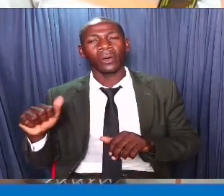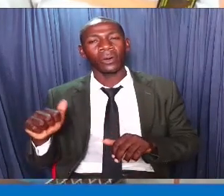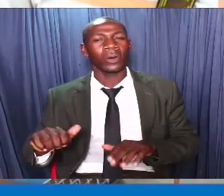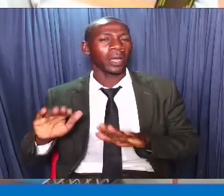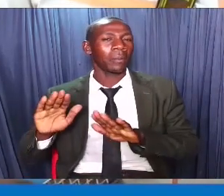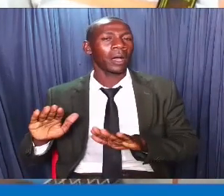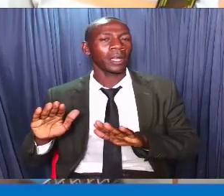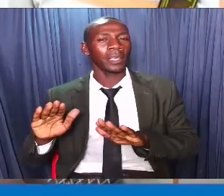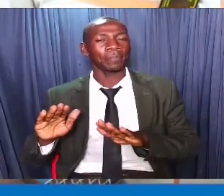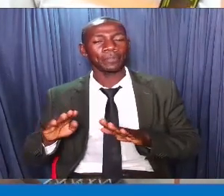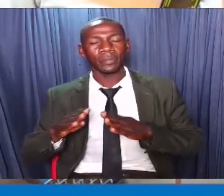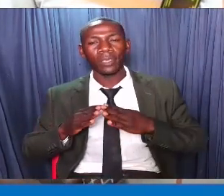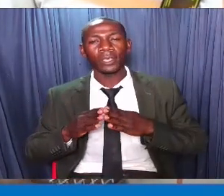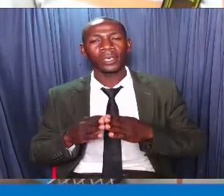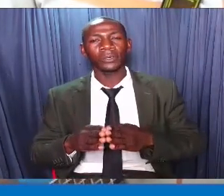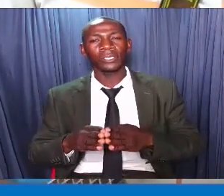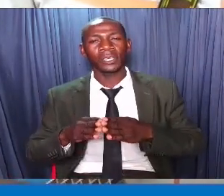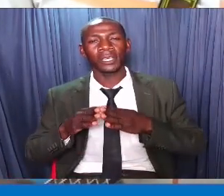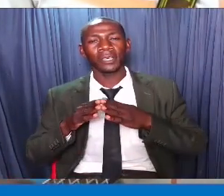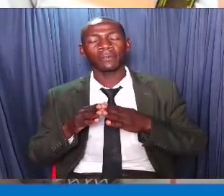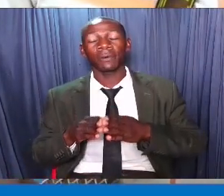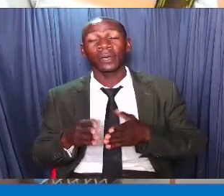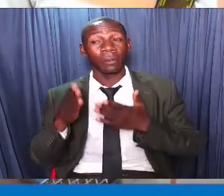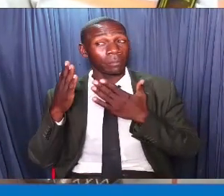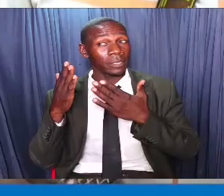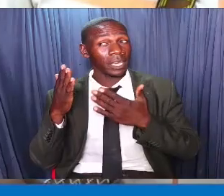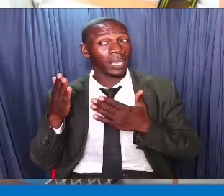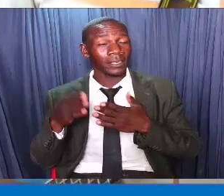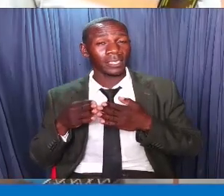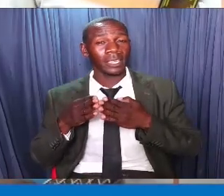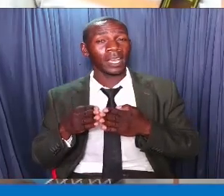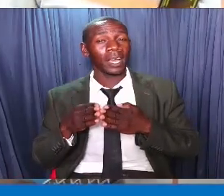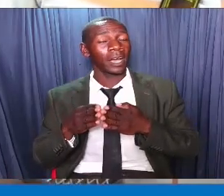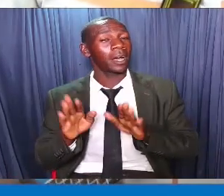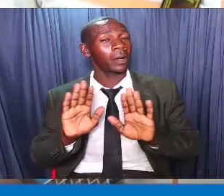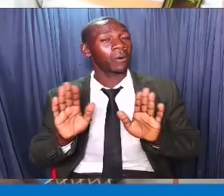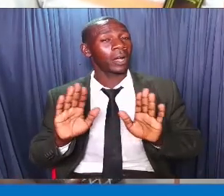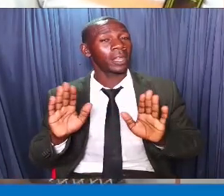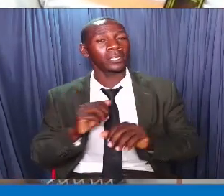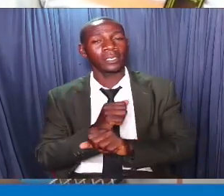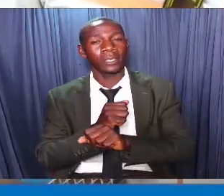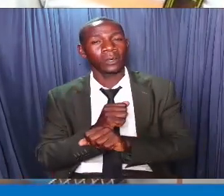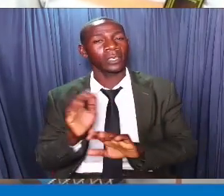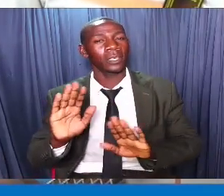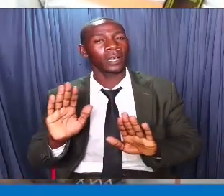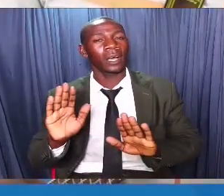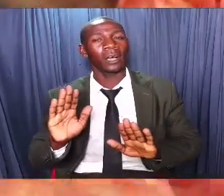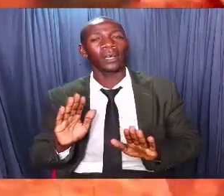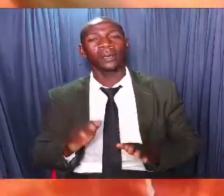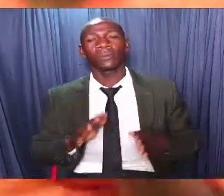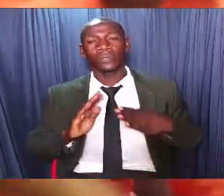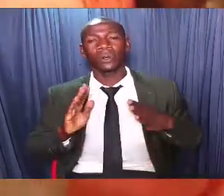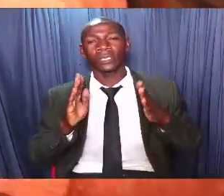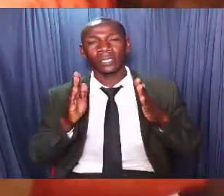Bado tabaki ni uzinifu, tani zina wala siyo kinga.